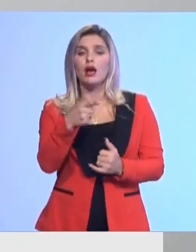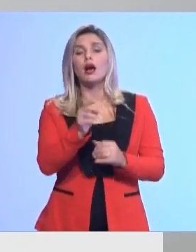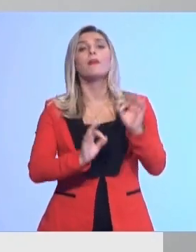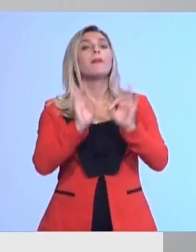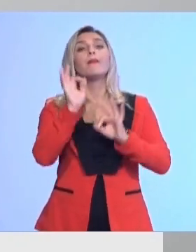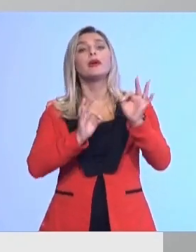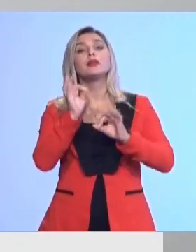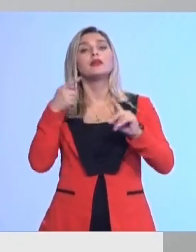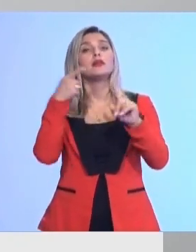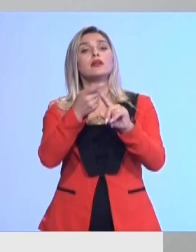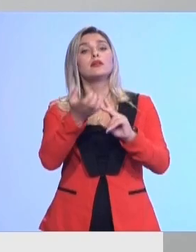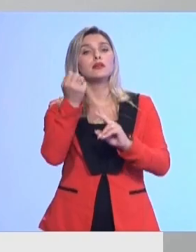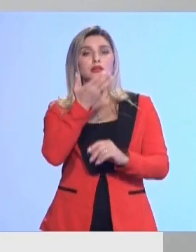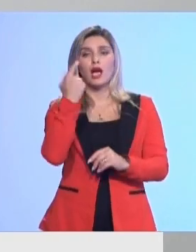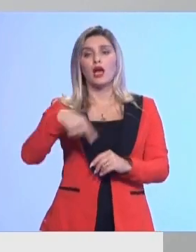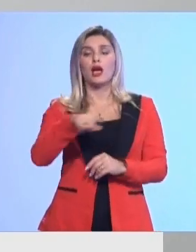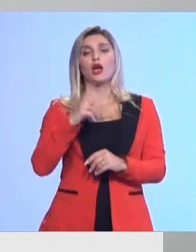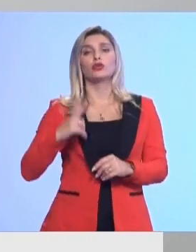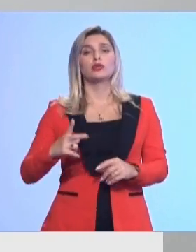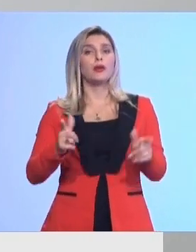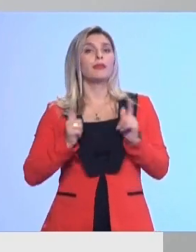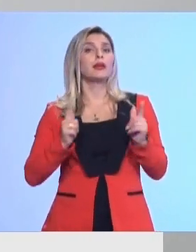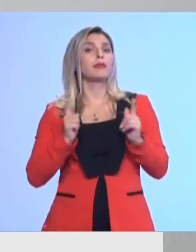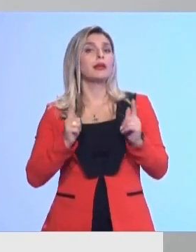e qytetarëve